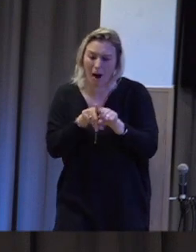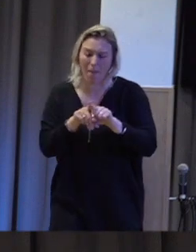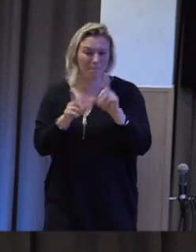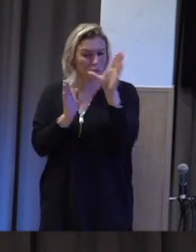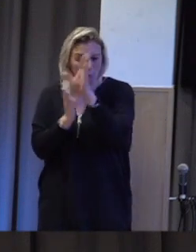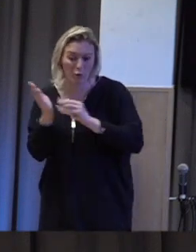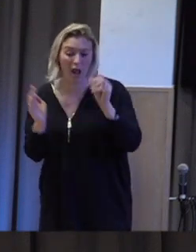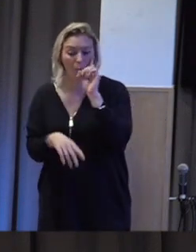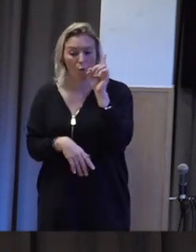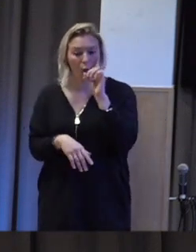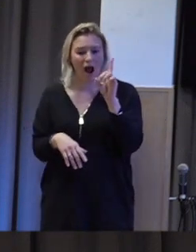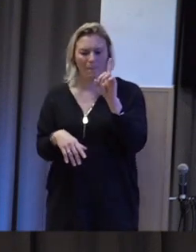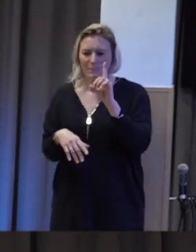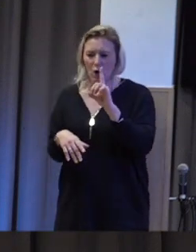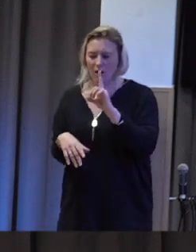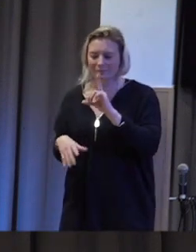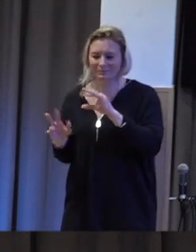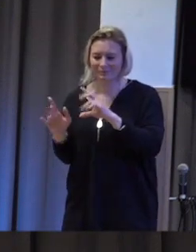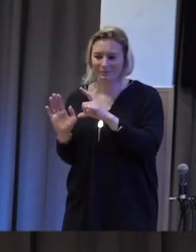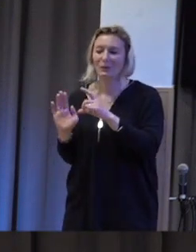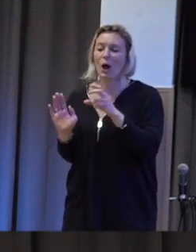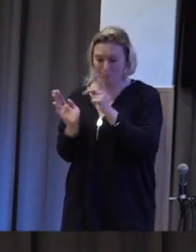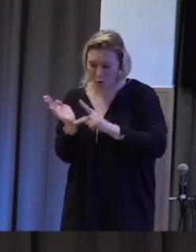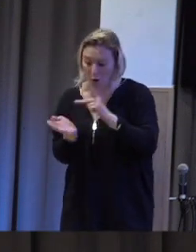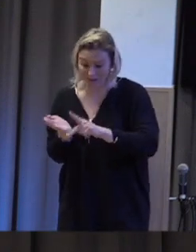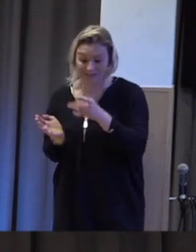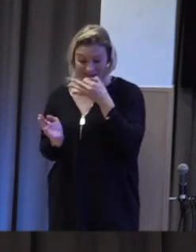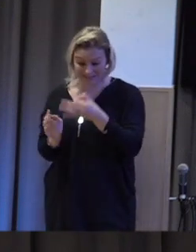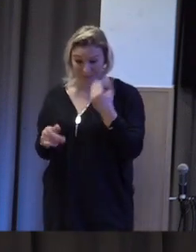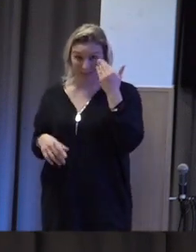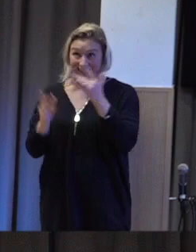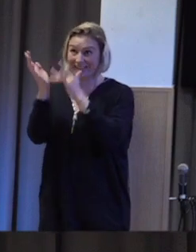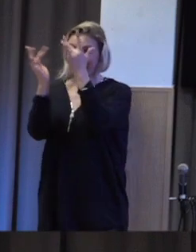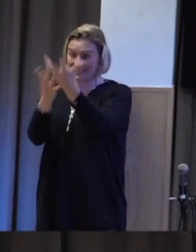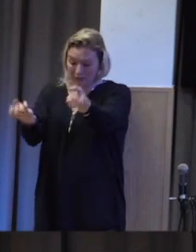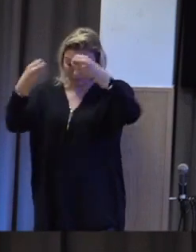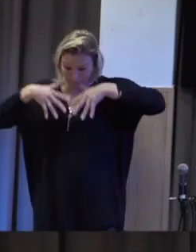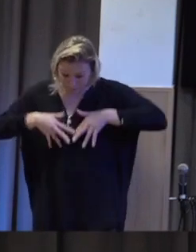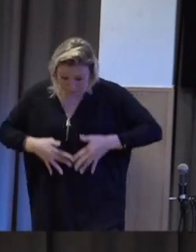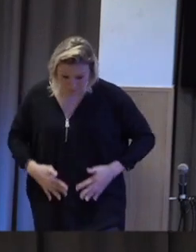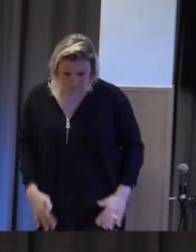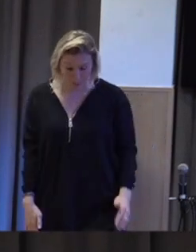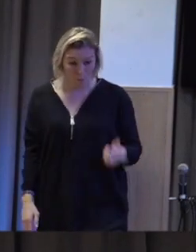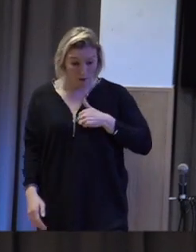Paul déclare que si Christ vit en moi, ce n'est plus moi qui vis.